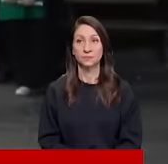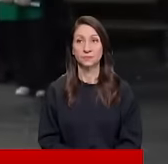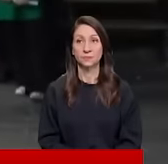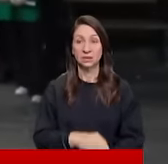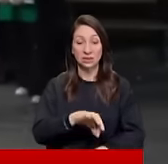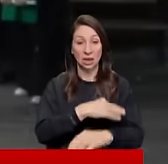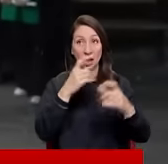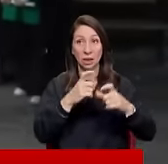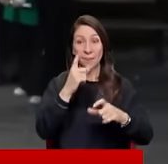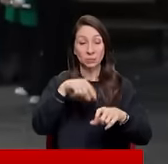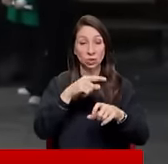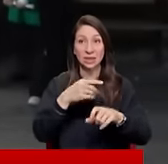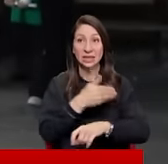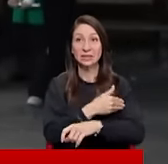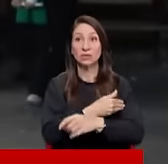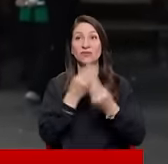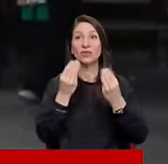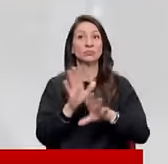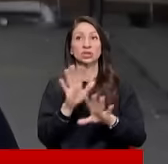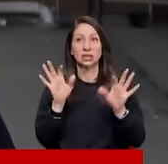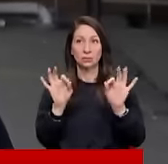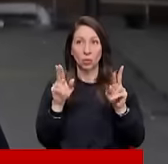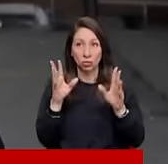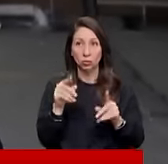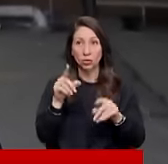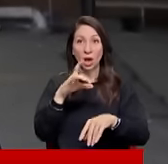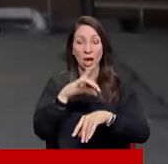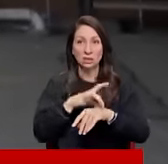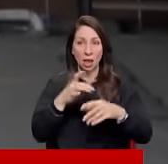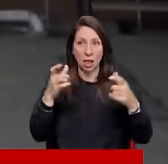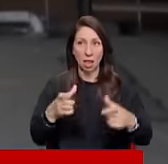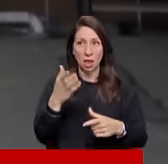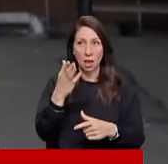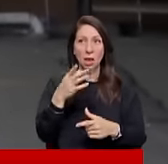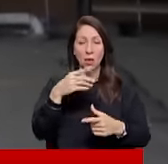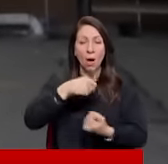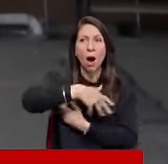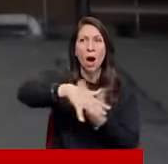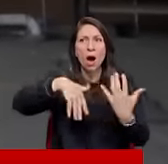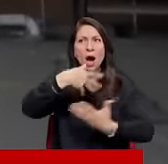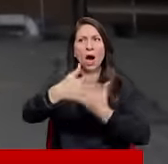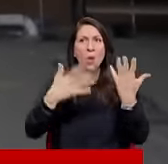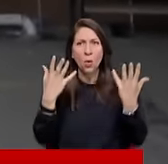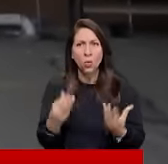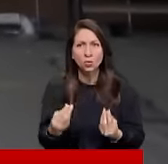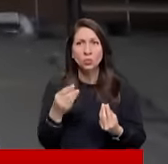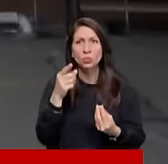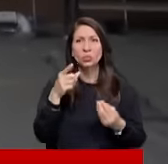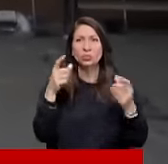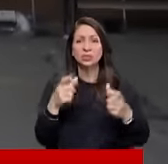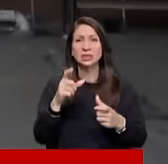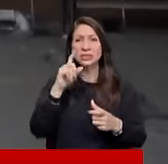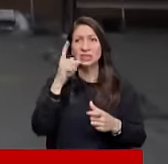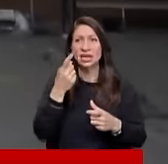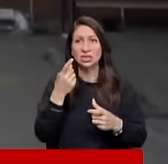Sarı alan belli bir müddet hizmet edemeyecek duruma girdi. Burada hastane birbirine girdi. Burada